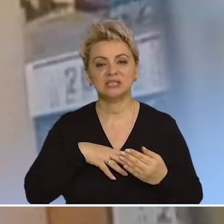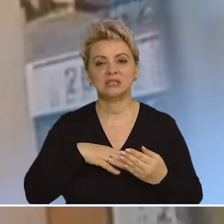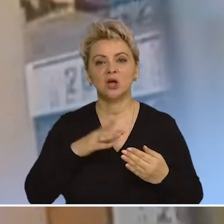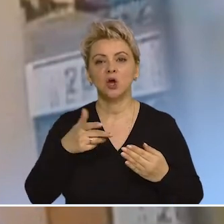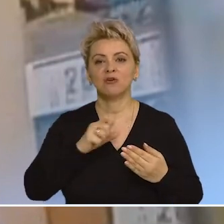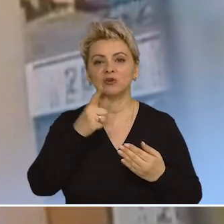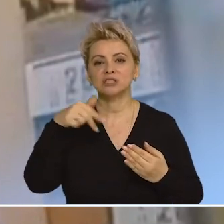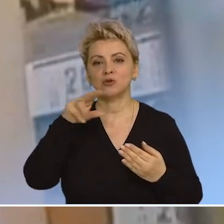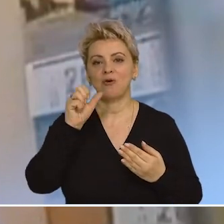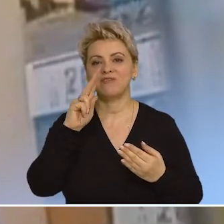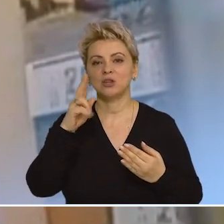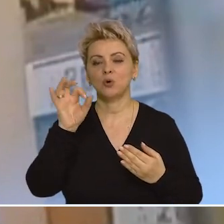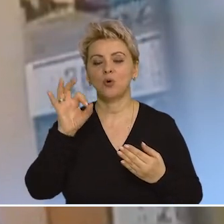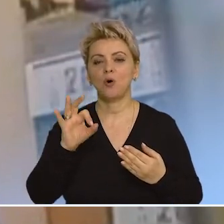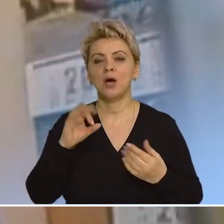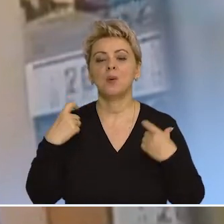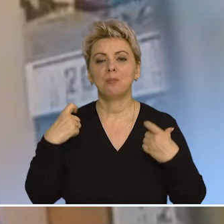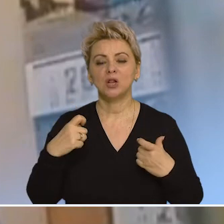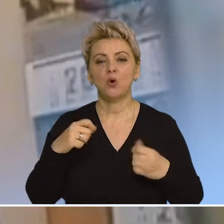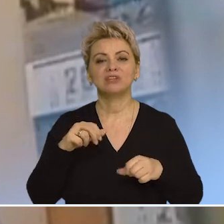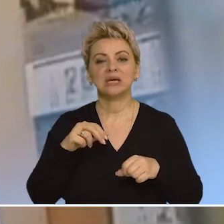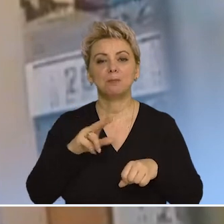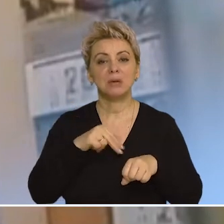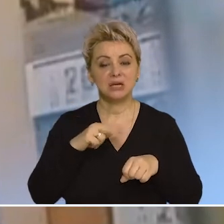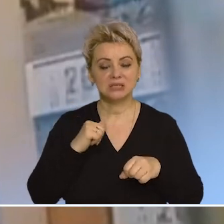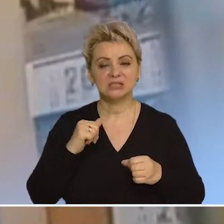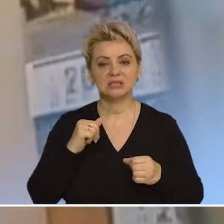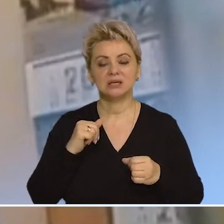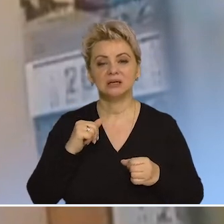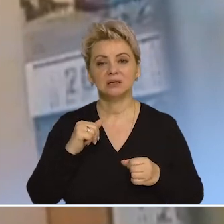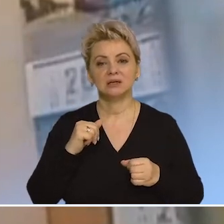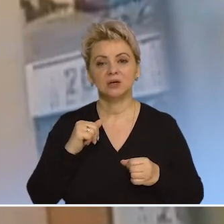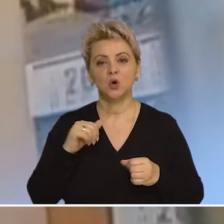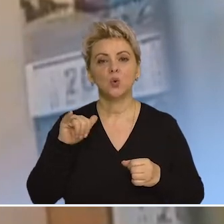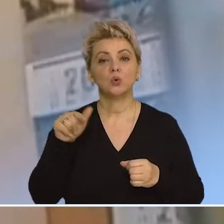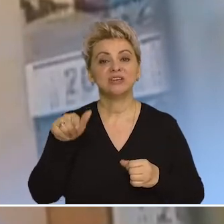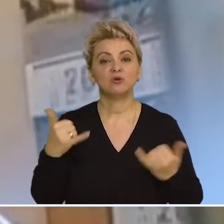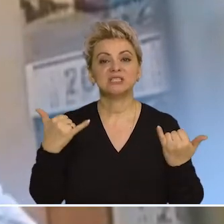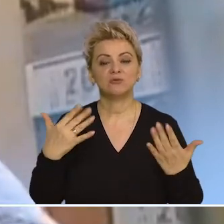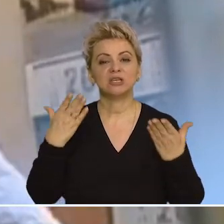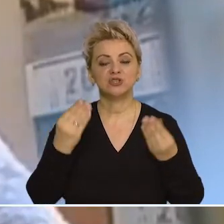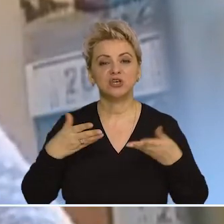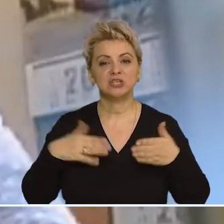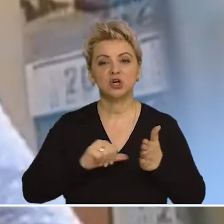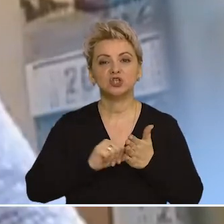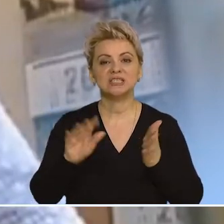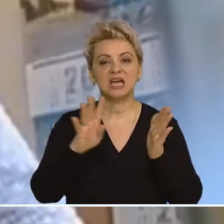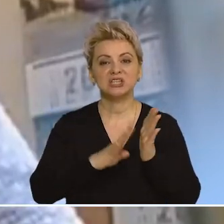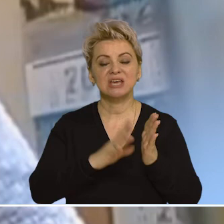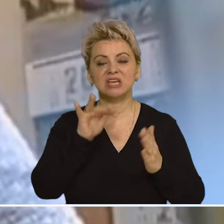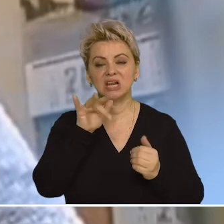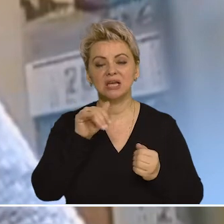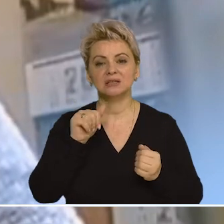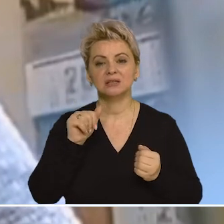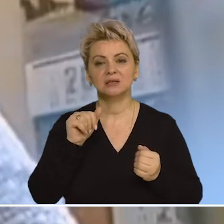ветерана Гвоздовенко Алексея Владимировича, подполковник милиции. У него сегодня день рождения, 69